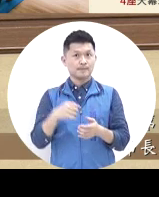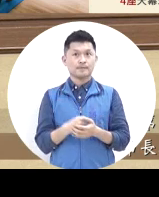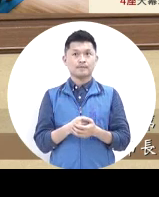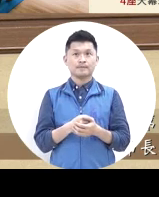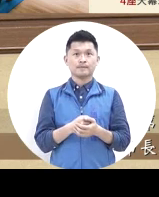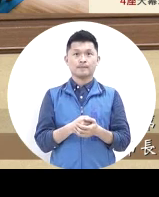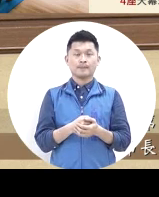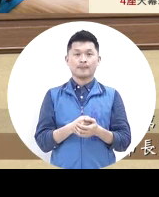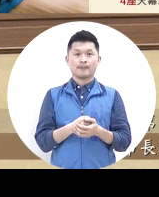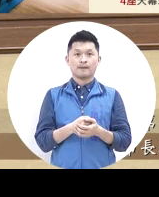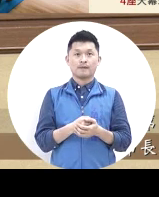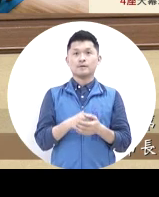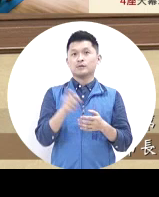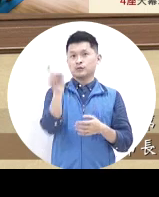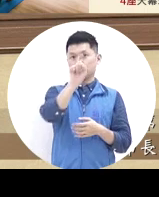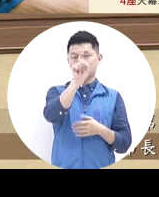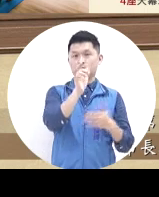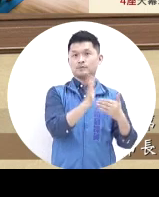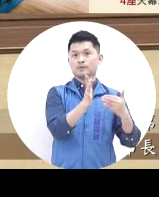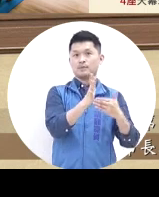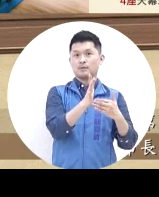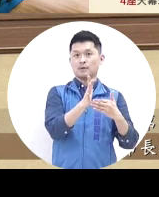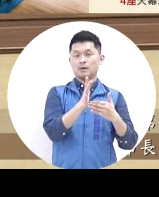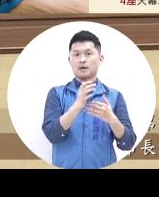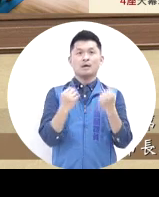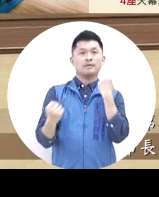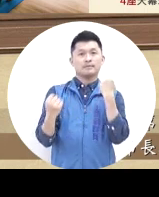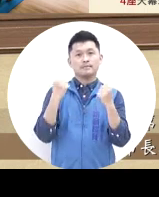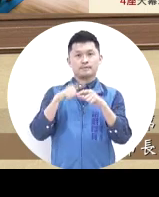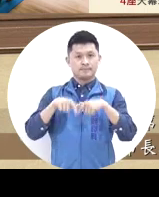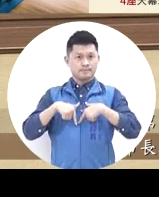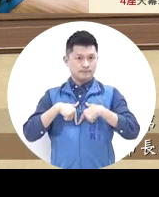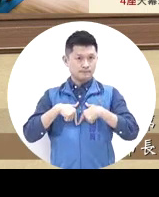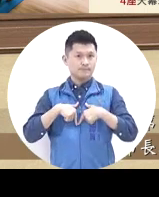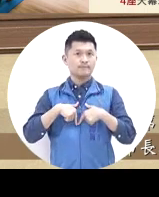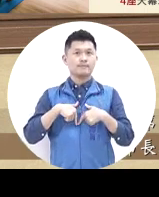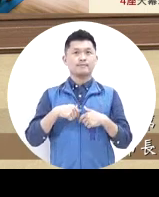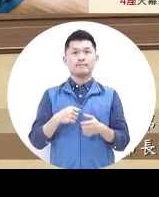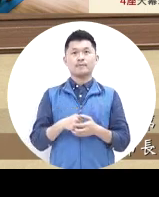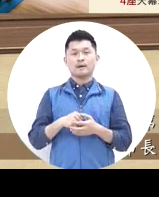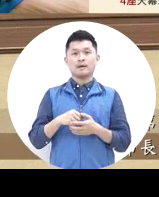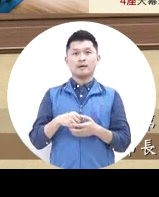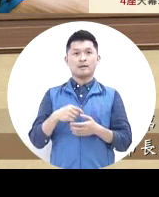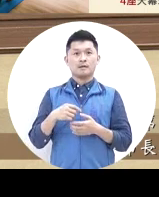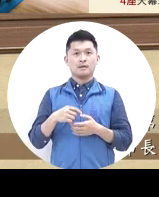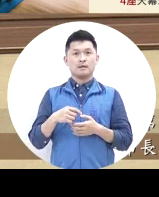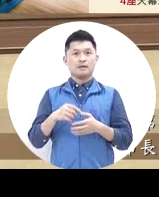了10个地方，6处健身中心，4次天幕球场。